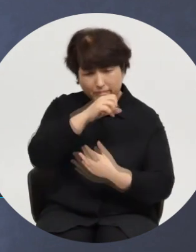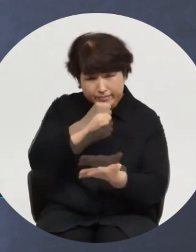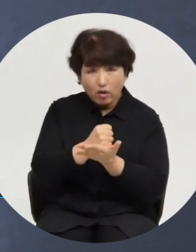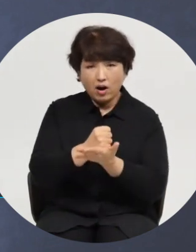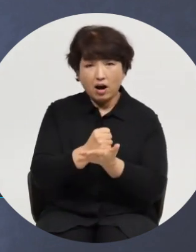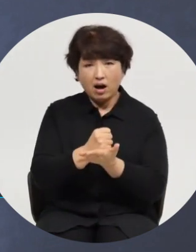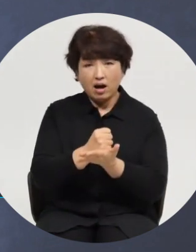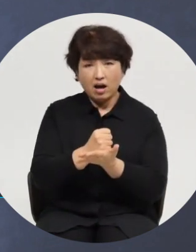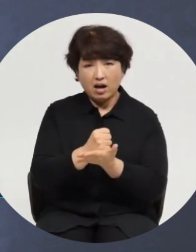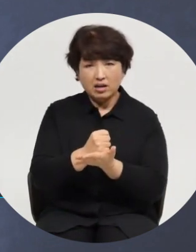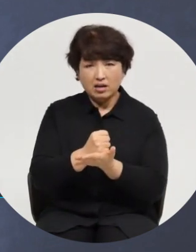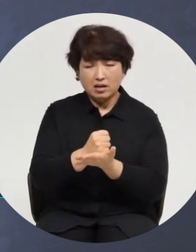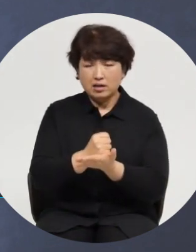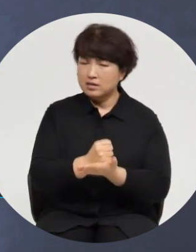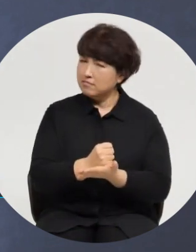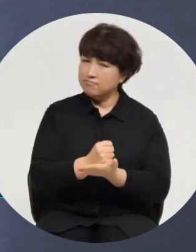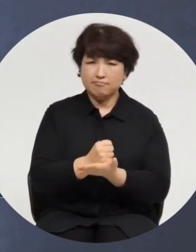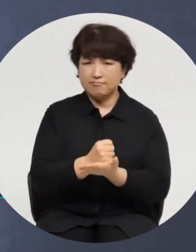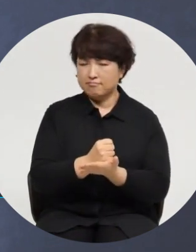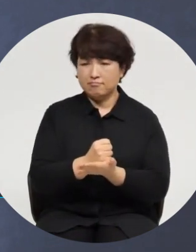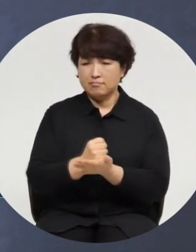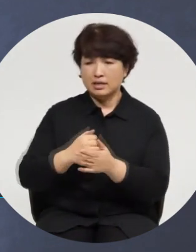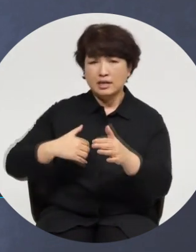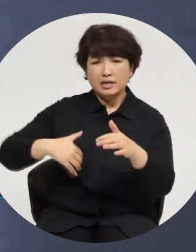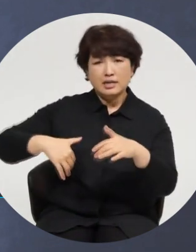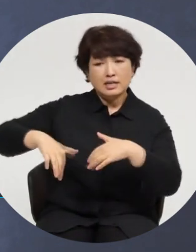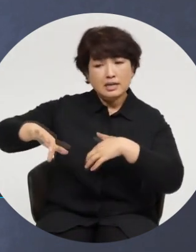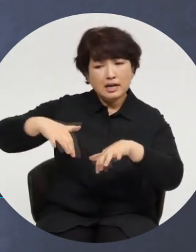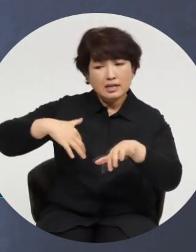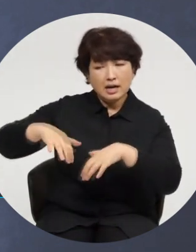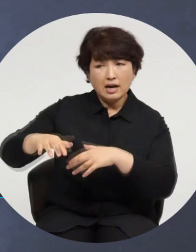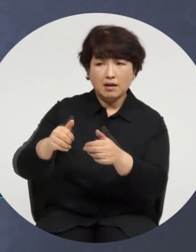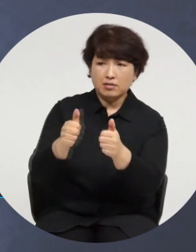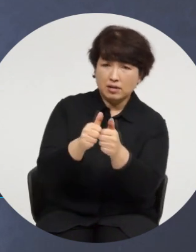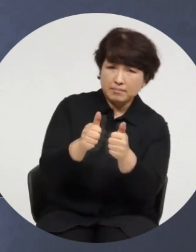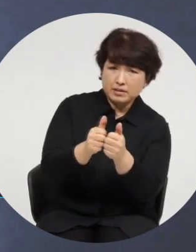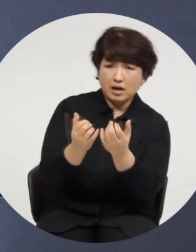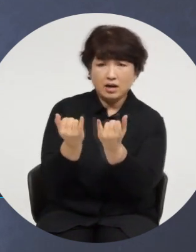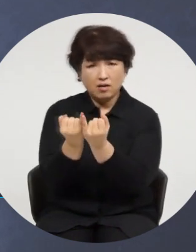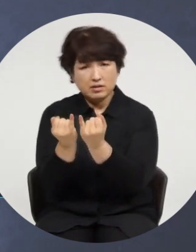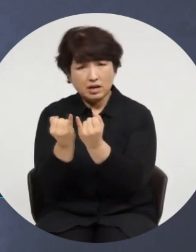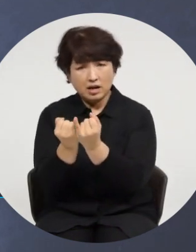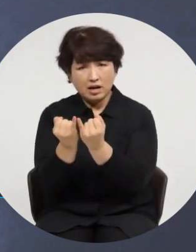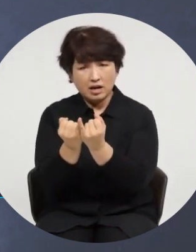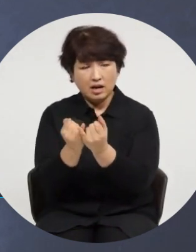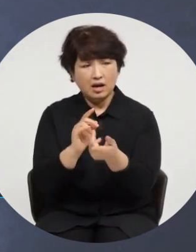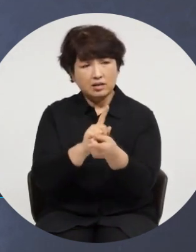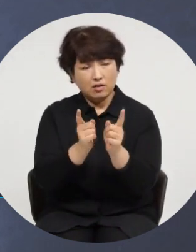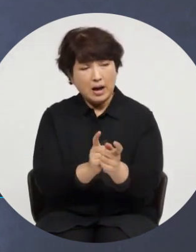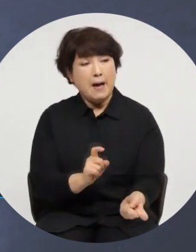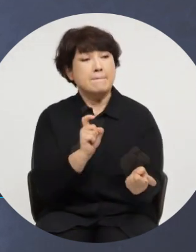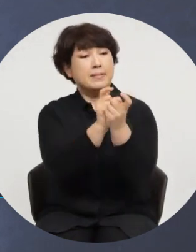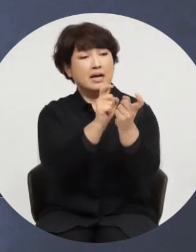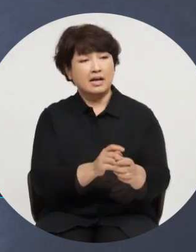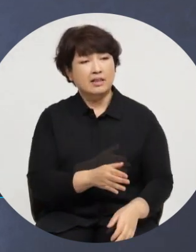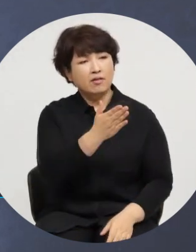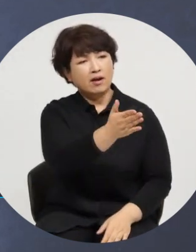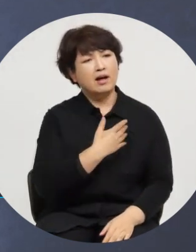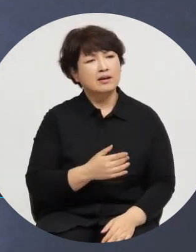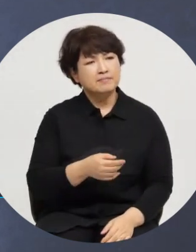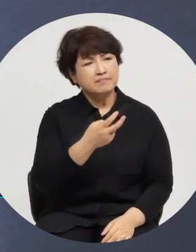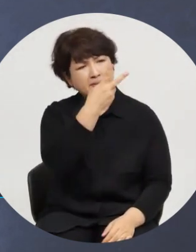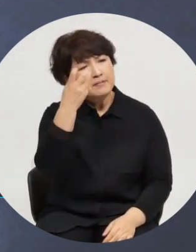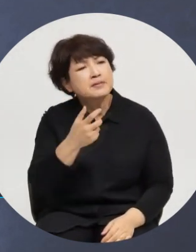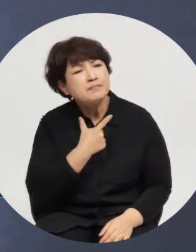겉과 속의 일치 하다고 다 좋을 거라고 생각한다 이러면 은자 여러분들이 길가다가 어떤 남자를 만나고 어떤 여자를 만났는데